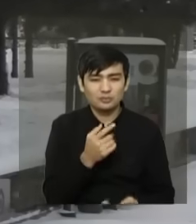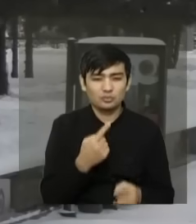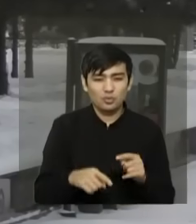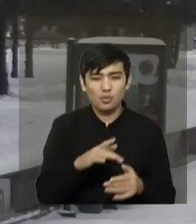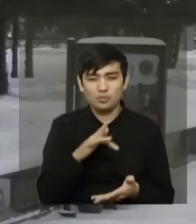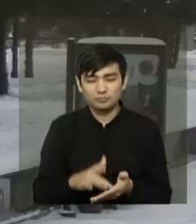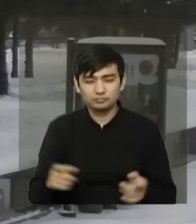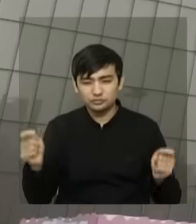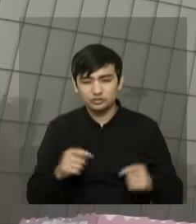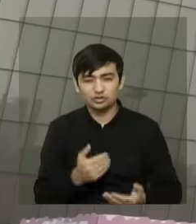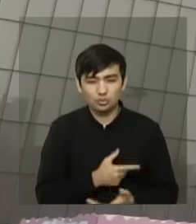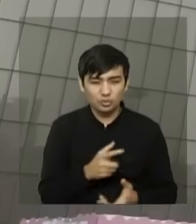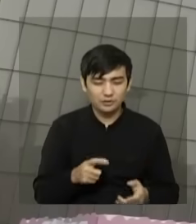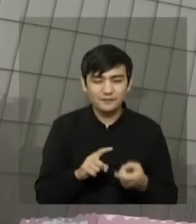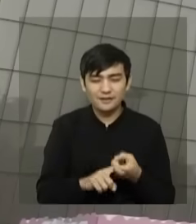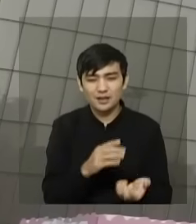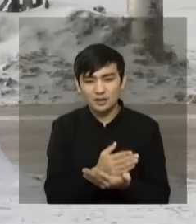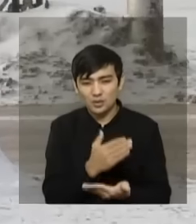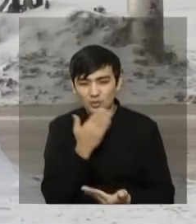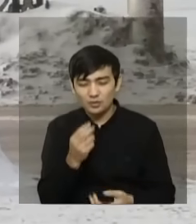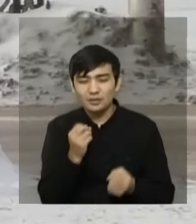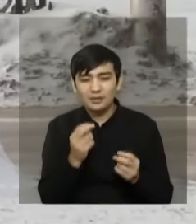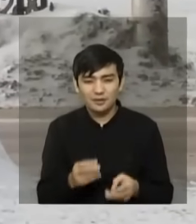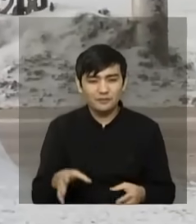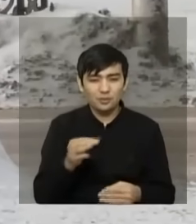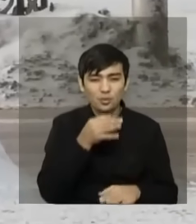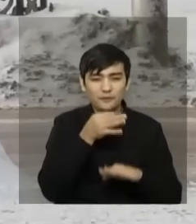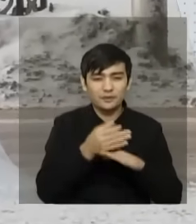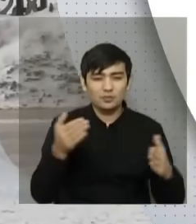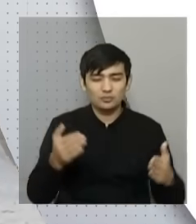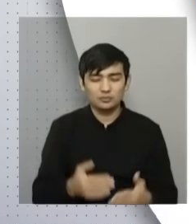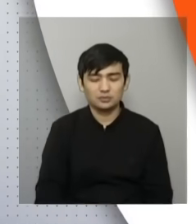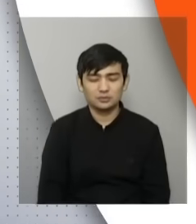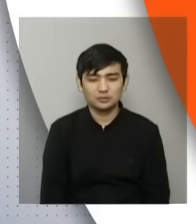барлык өңүр тургундарына катышты ма? Көшкөн комитет өкүлдөрүнүн жообу кандай?